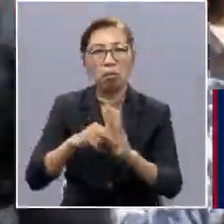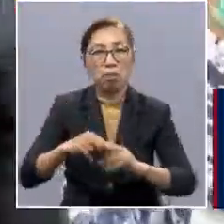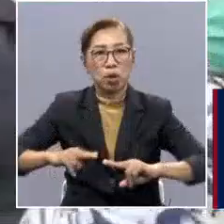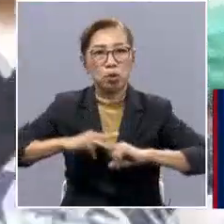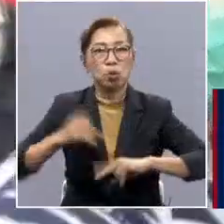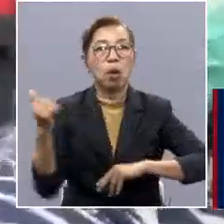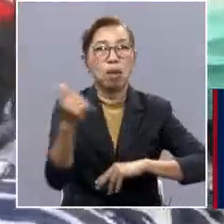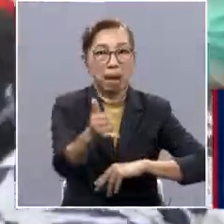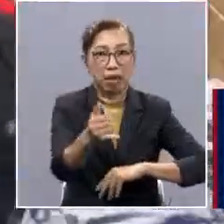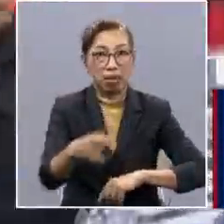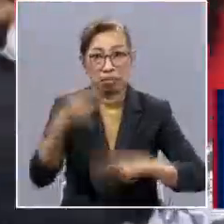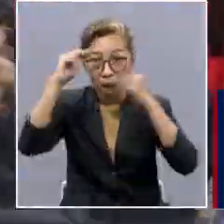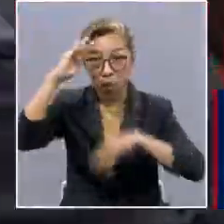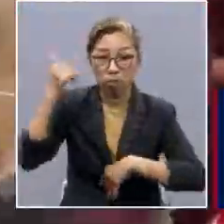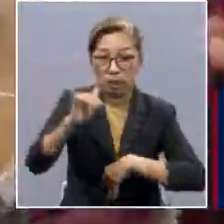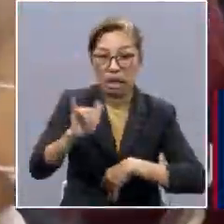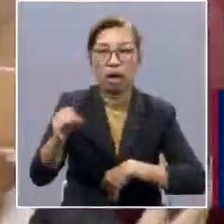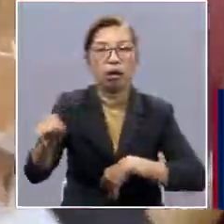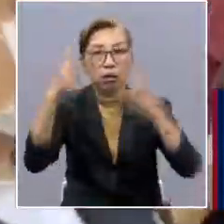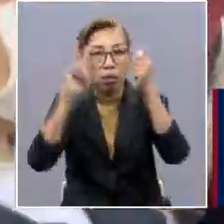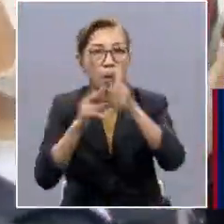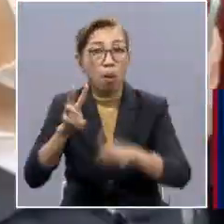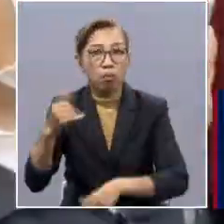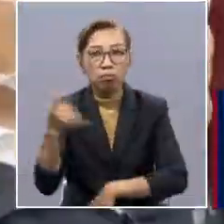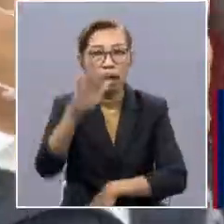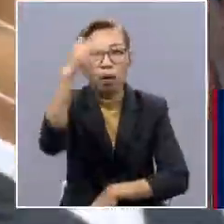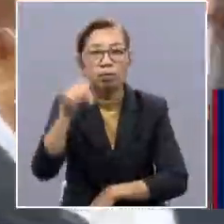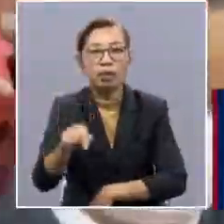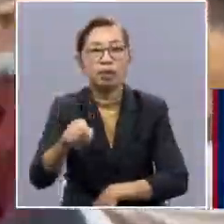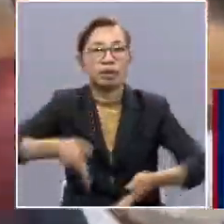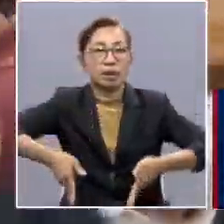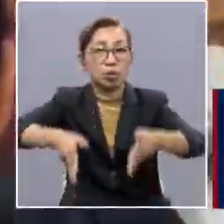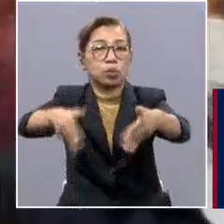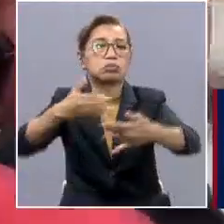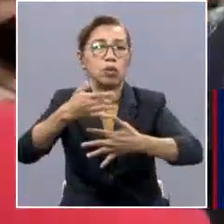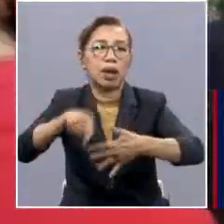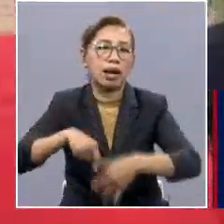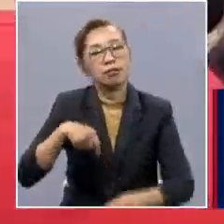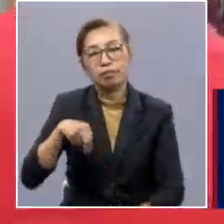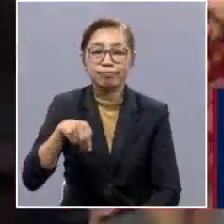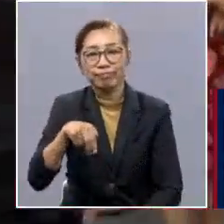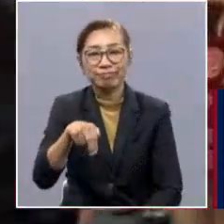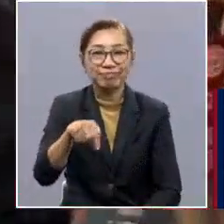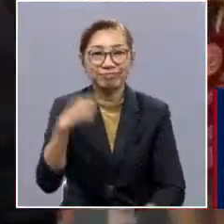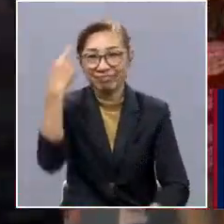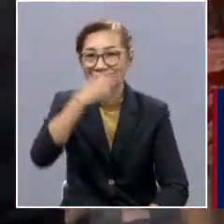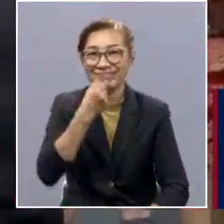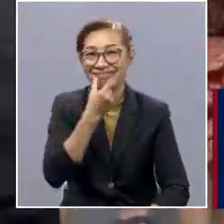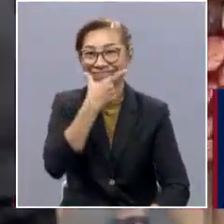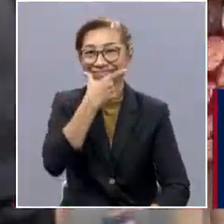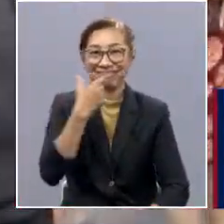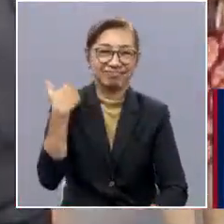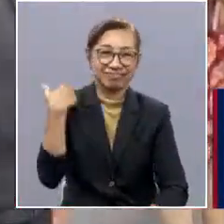กอะค่ะเนี่ยคือท่านพลเอกประวิตรเนี่ยนะคะก็ไปเดินที่ถนนเยาวราชแหละค่ะแล้วก็หน้าตาเนี่ยยิ้มแย้มแจ่มใสเลยน